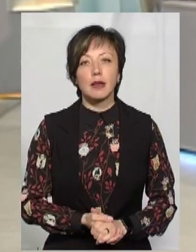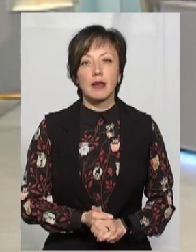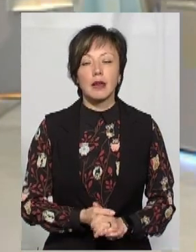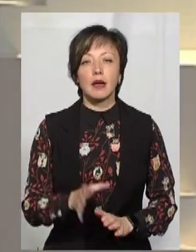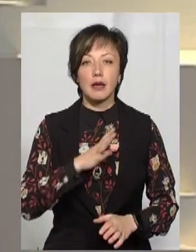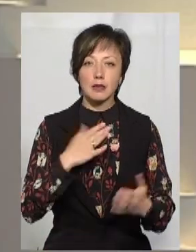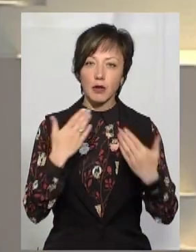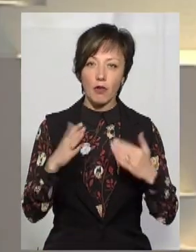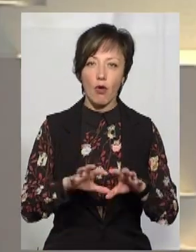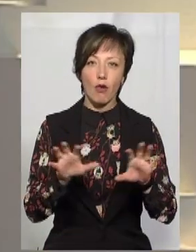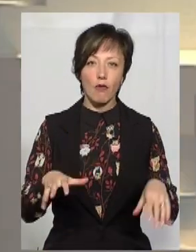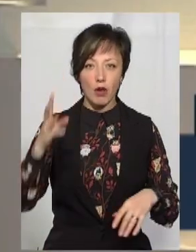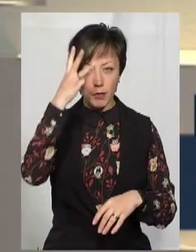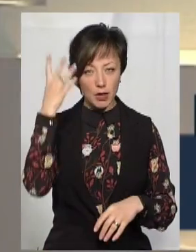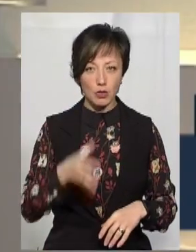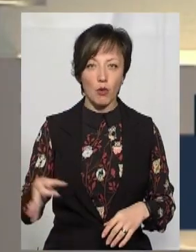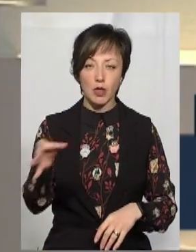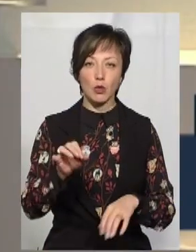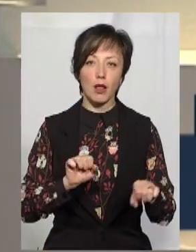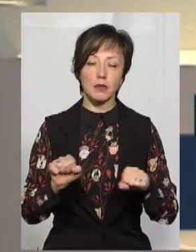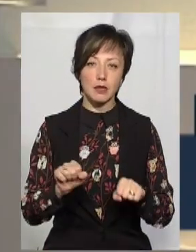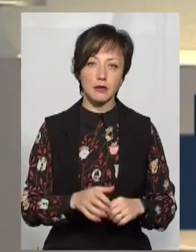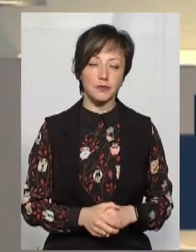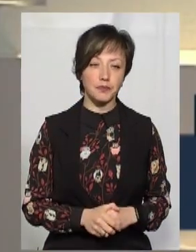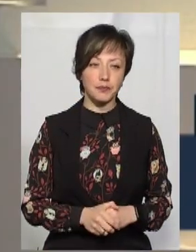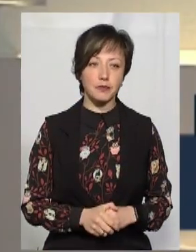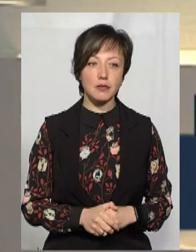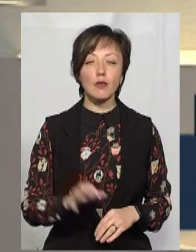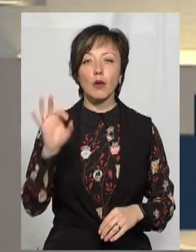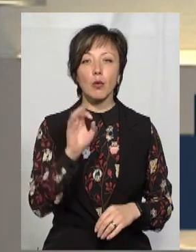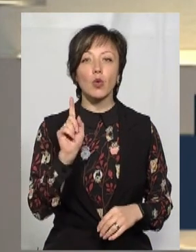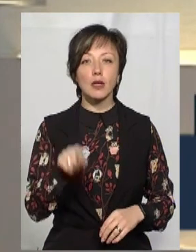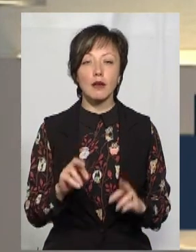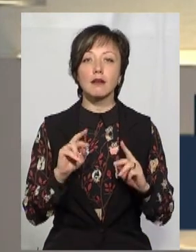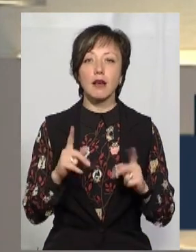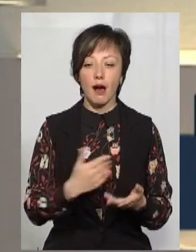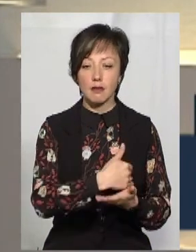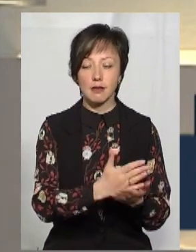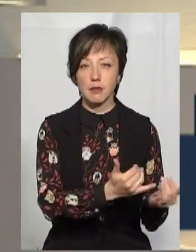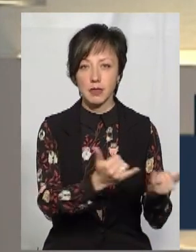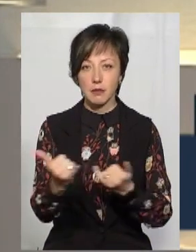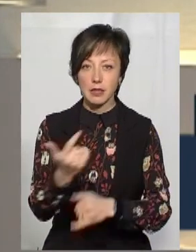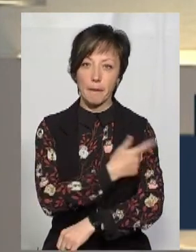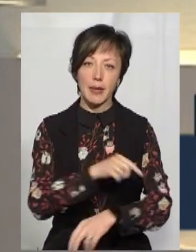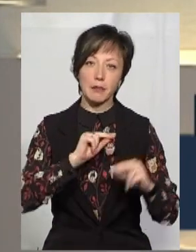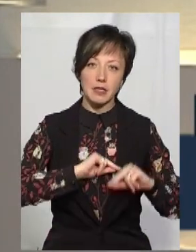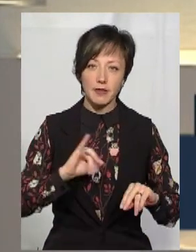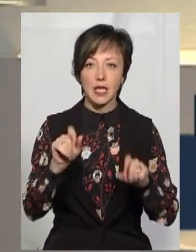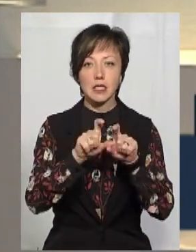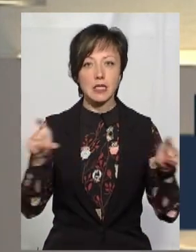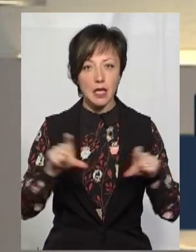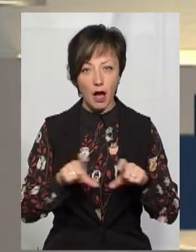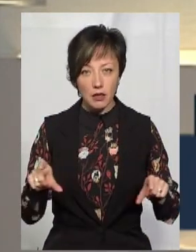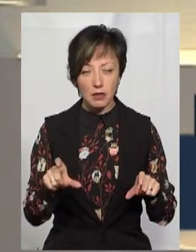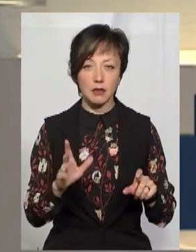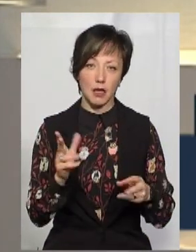Ми спілкувалися нині з головою Хмельницької обласної державної адміністрації Дмитром Габінетом про те, наскільки забезпечені медпрацівники і заклади,